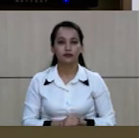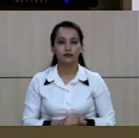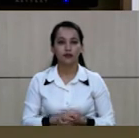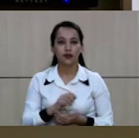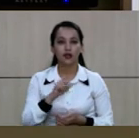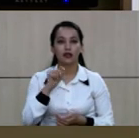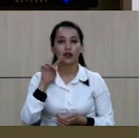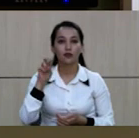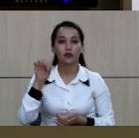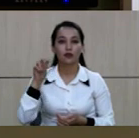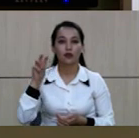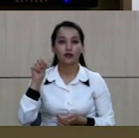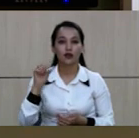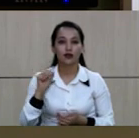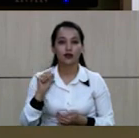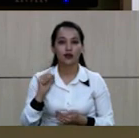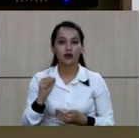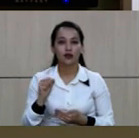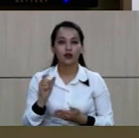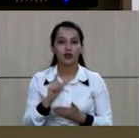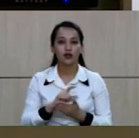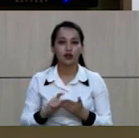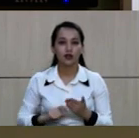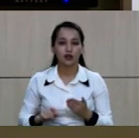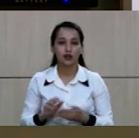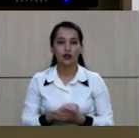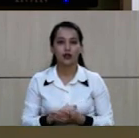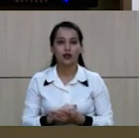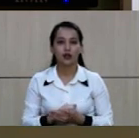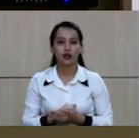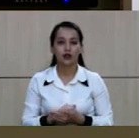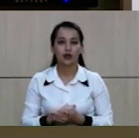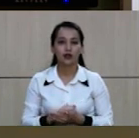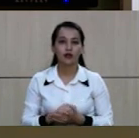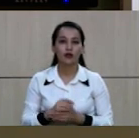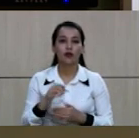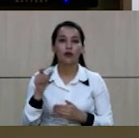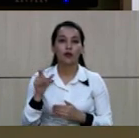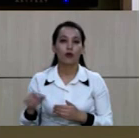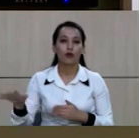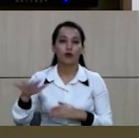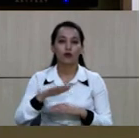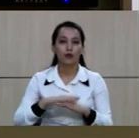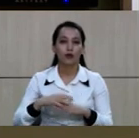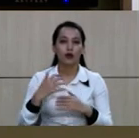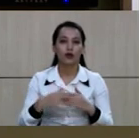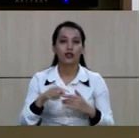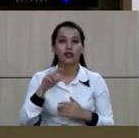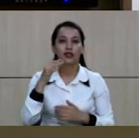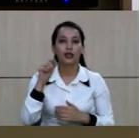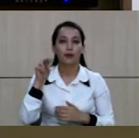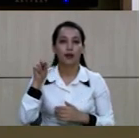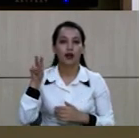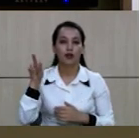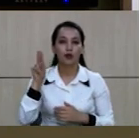Zarbul masal asari xalqimiz orasida yapaloq qush hikoyati nomi bilan ham mashhurdir. Aziz